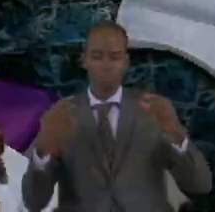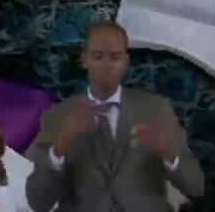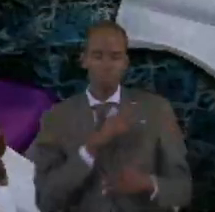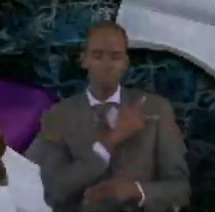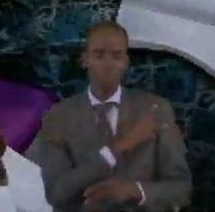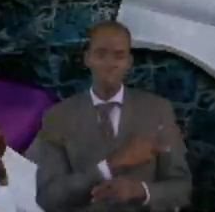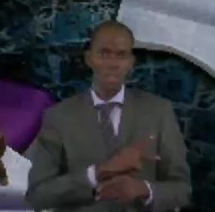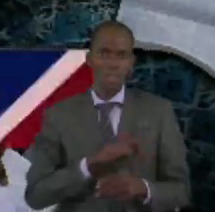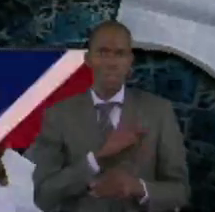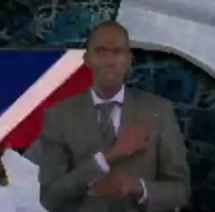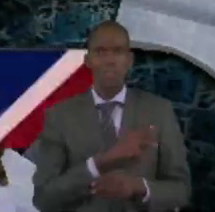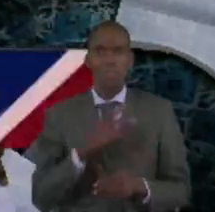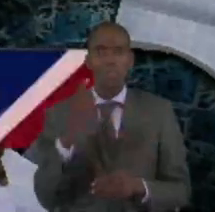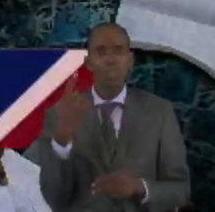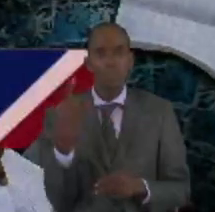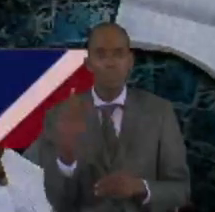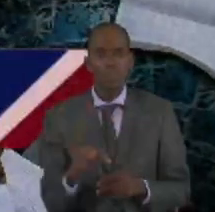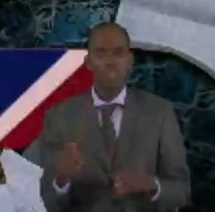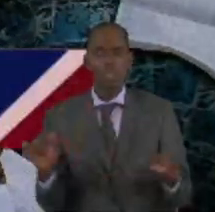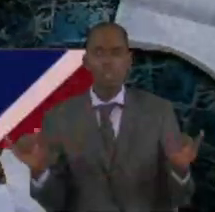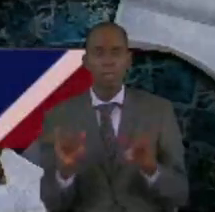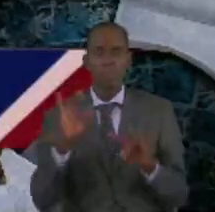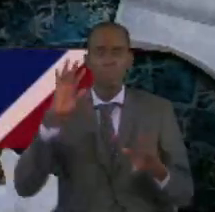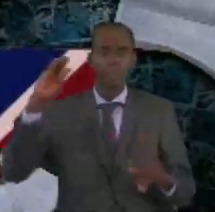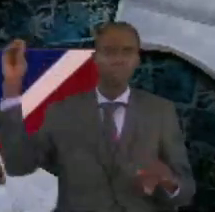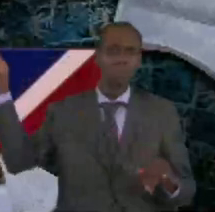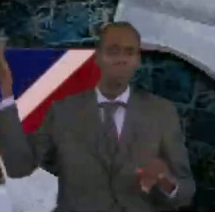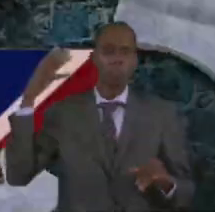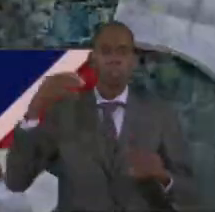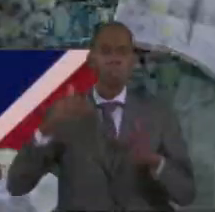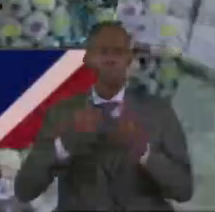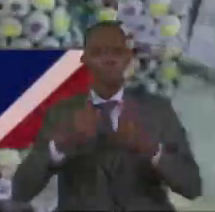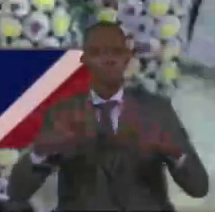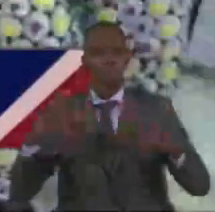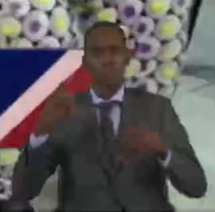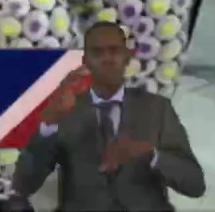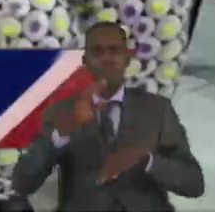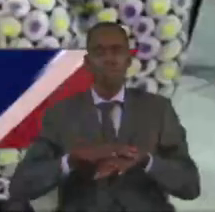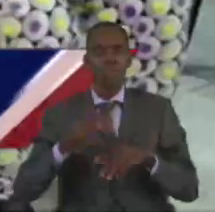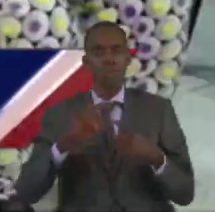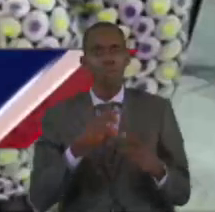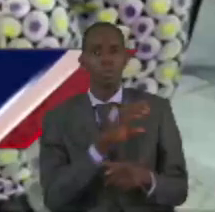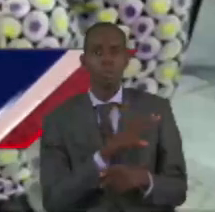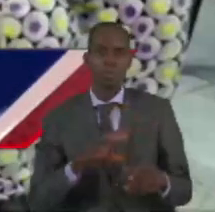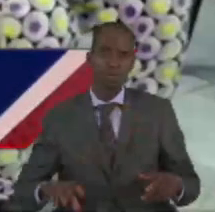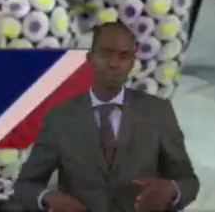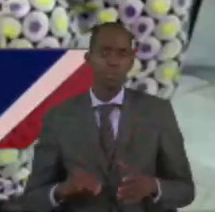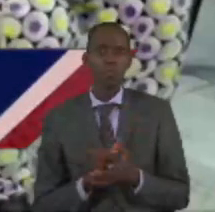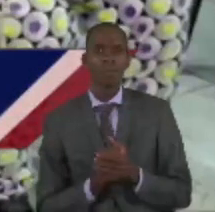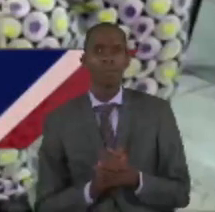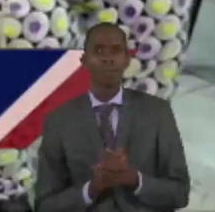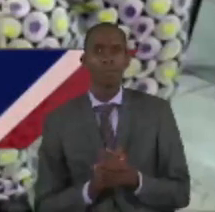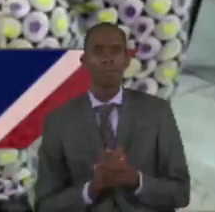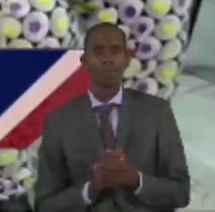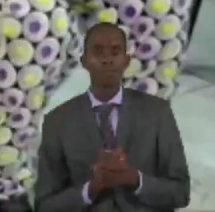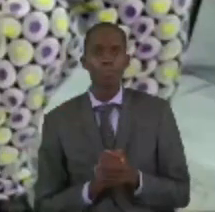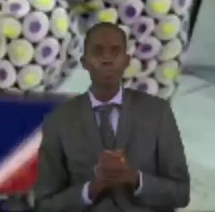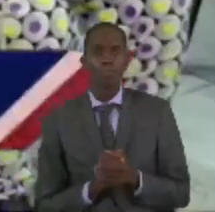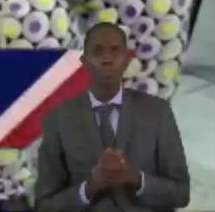Le troisième point, c'est personnifier la même grâce, séparée à Christ. On va